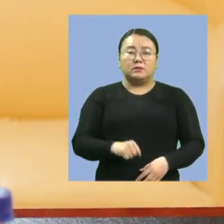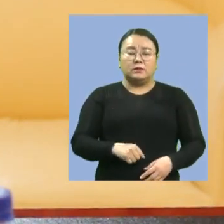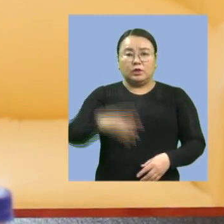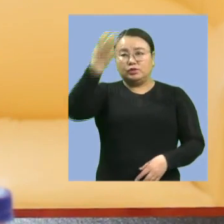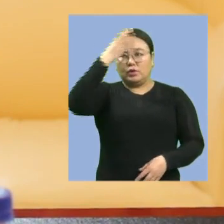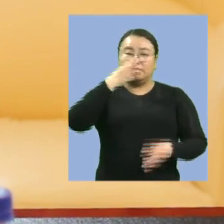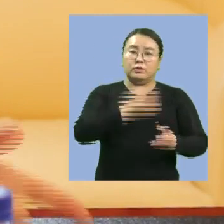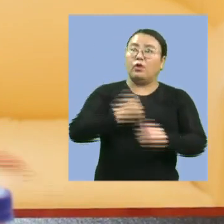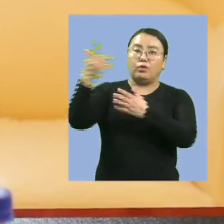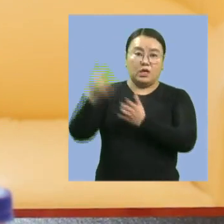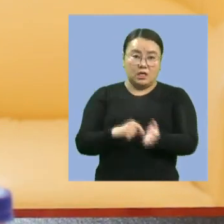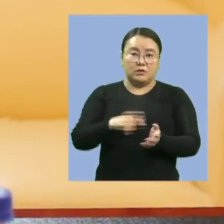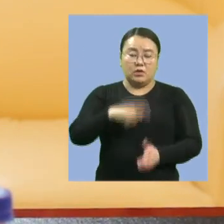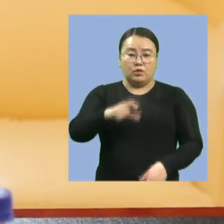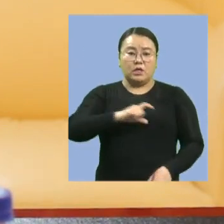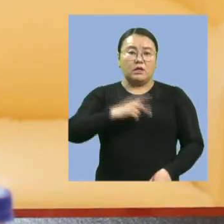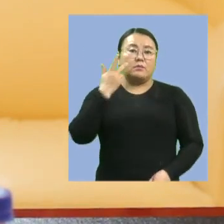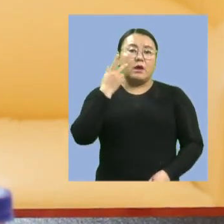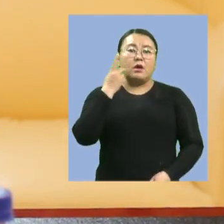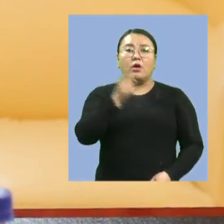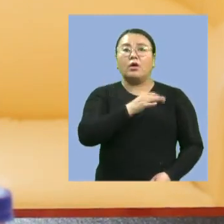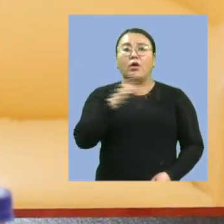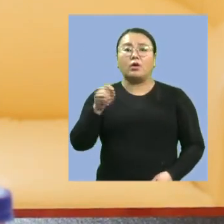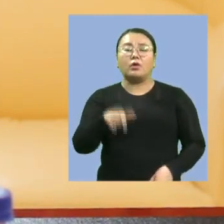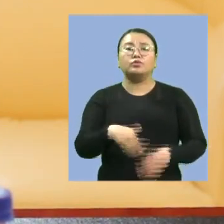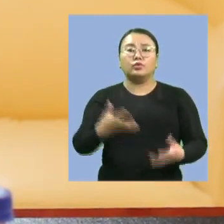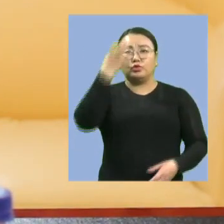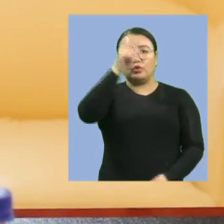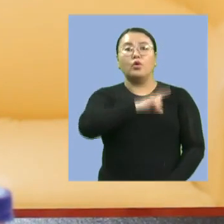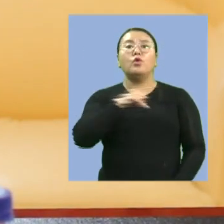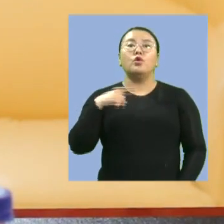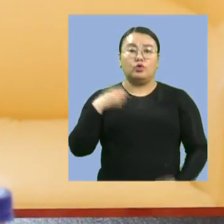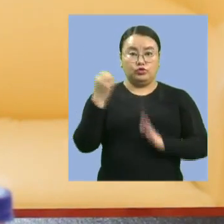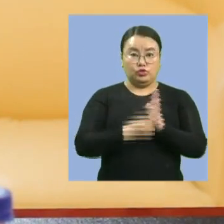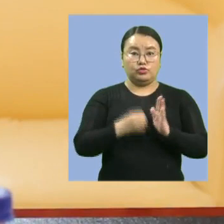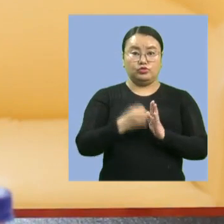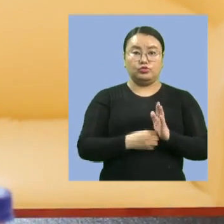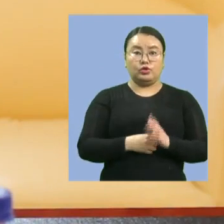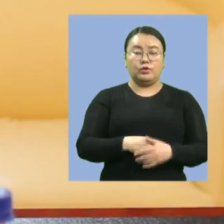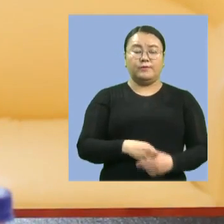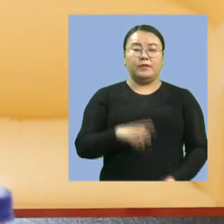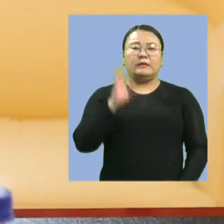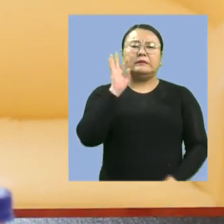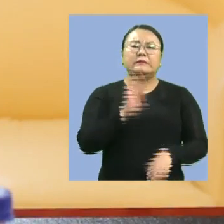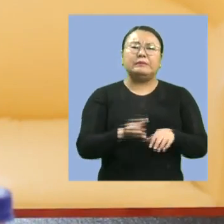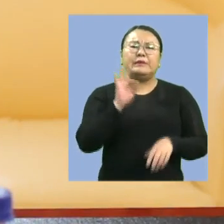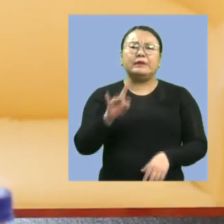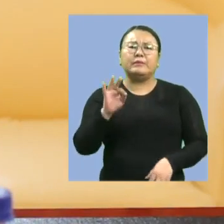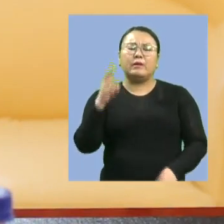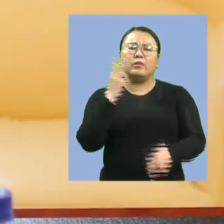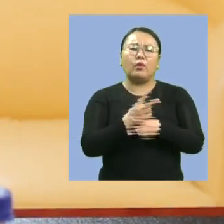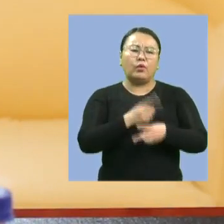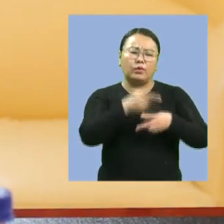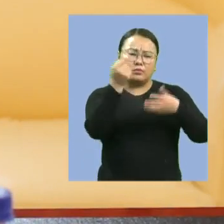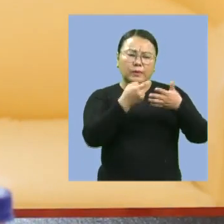бас төрд тавих хэвээр. Яг бол хүний эрхийн байнгын хороо гэдэг бол төр өөр. А энийгээрээ тэгээд ямар ямар хуулинд юу